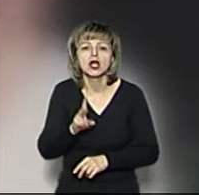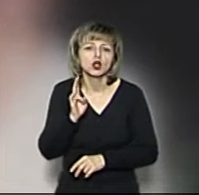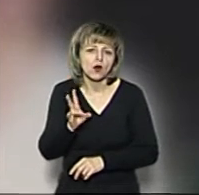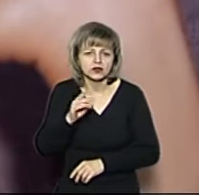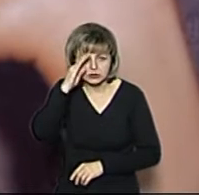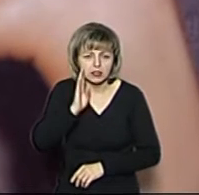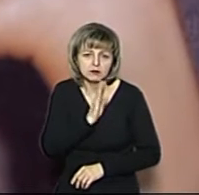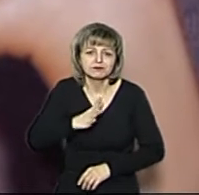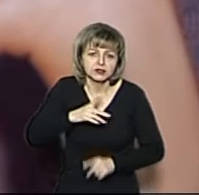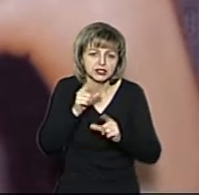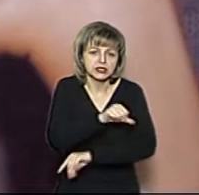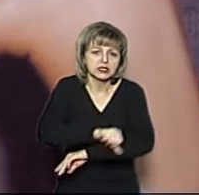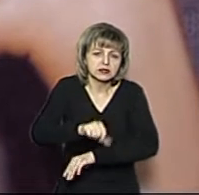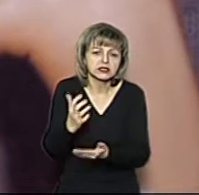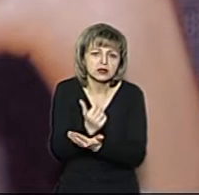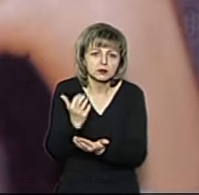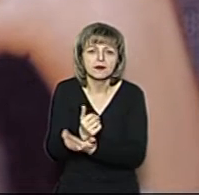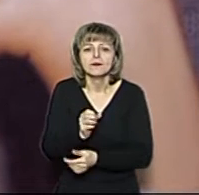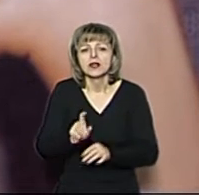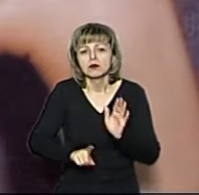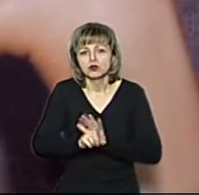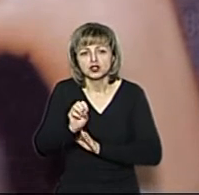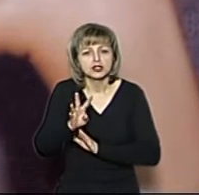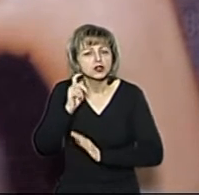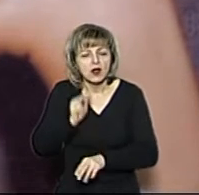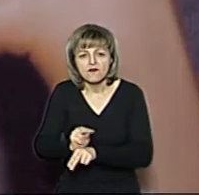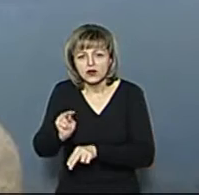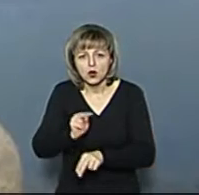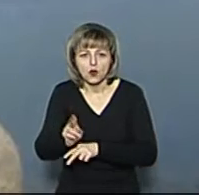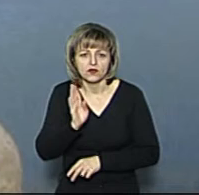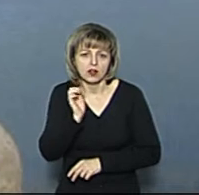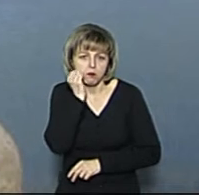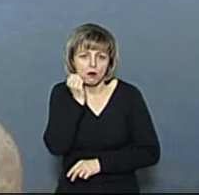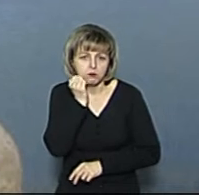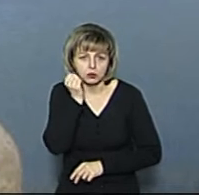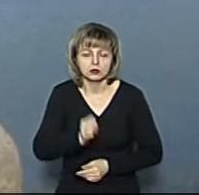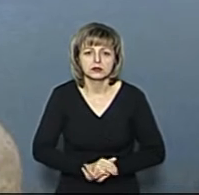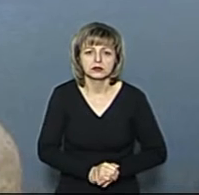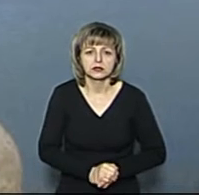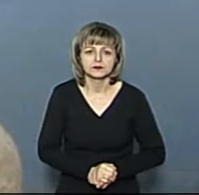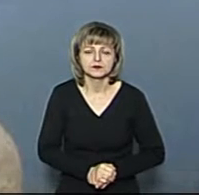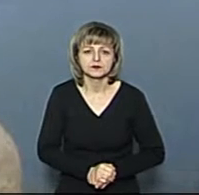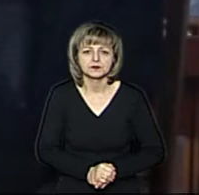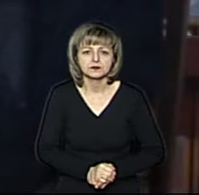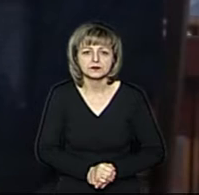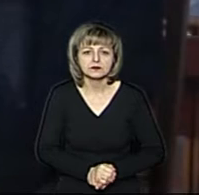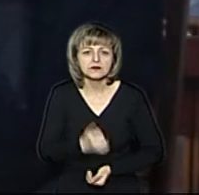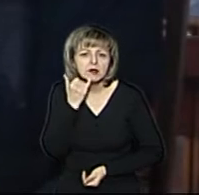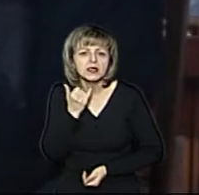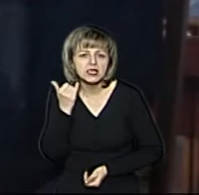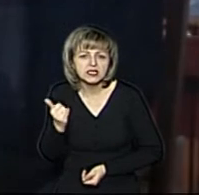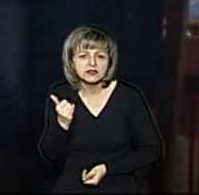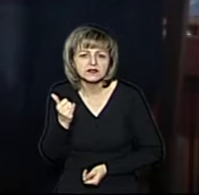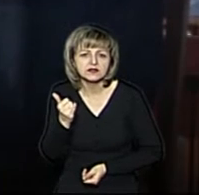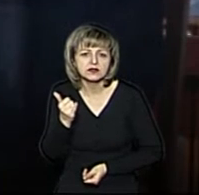Батьки мусили їздити на заробітки за кордон. Із 14 років виховувала його бабуся. Була ж в Італії, там перезвонила